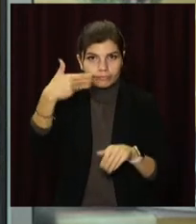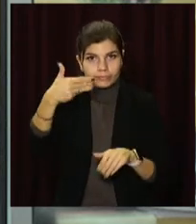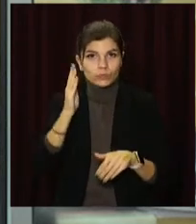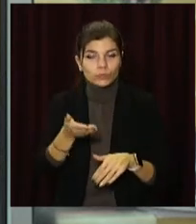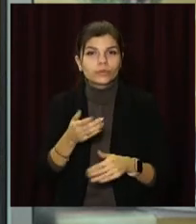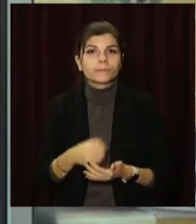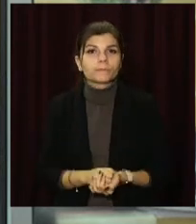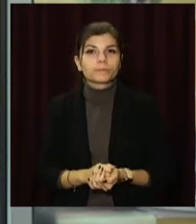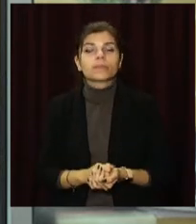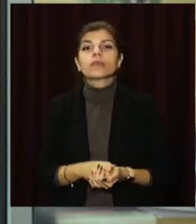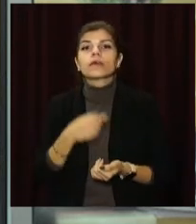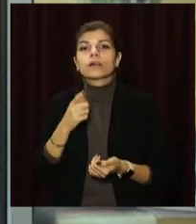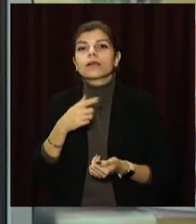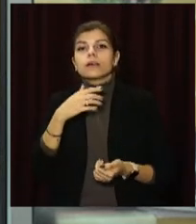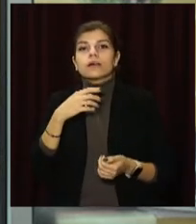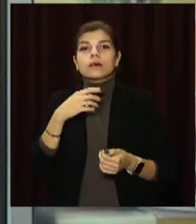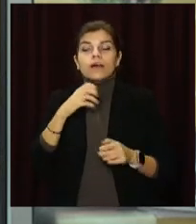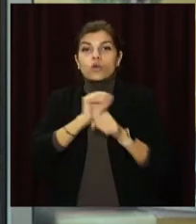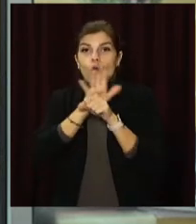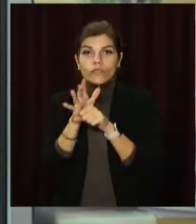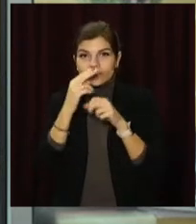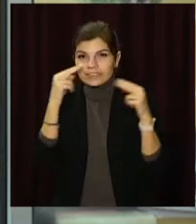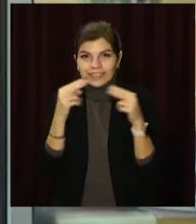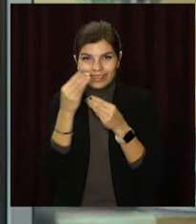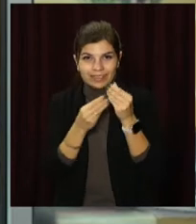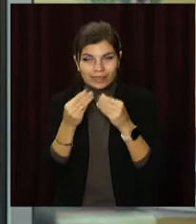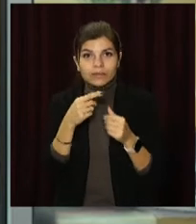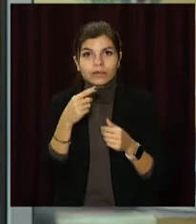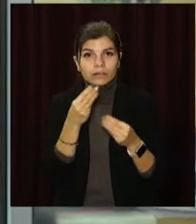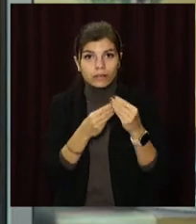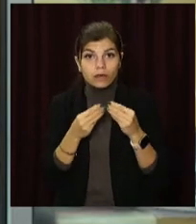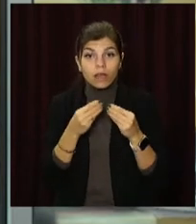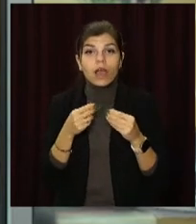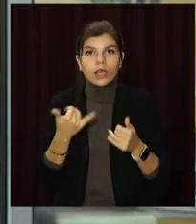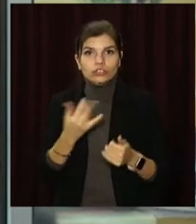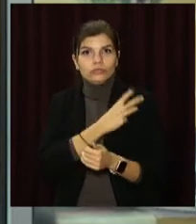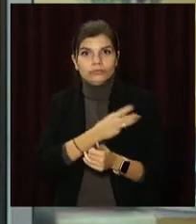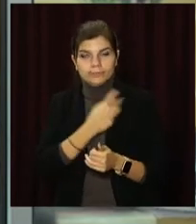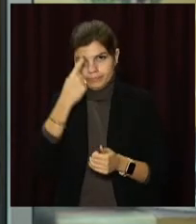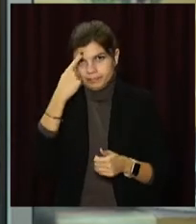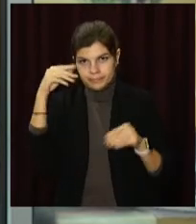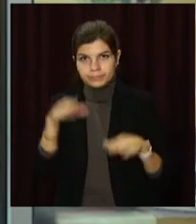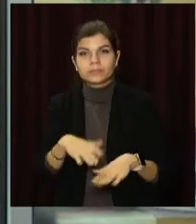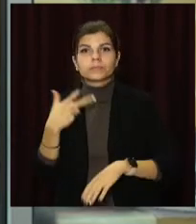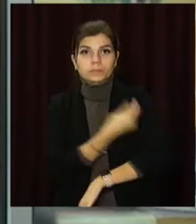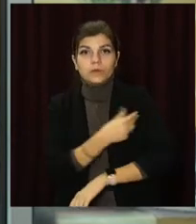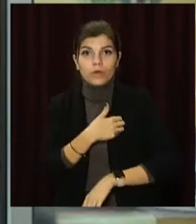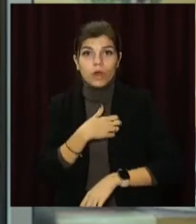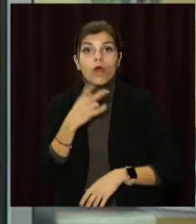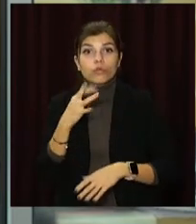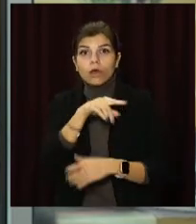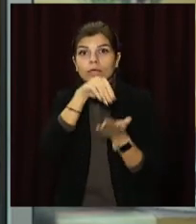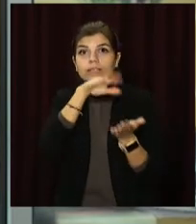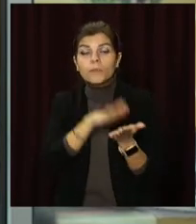Тим часом все більше власників підроблених ковід-сертифікатів бажають зробити щеплення. Та оскільки люди з липовими документами є в базі,